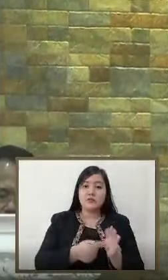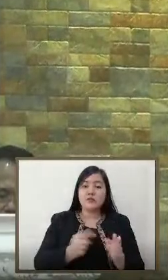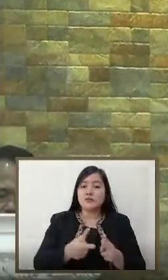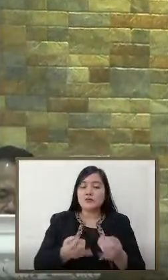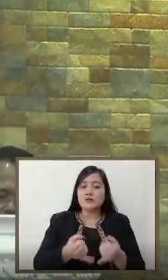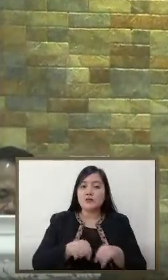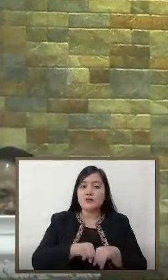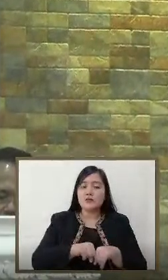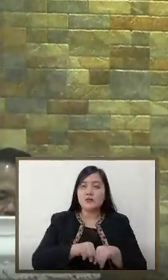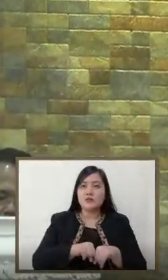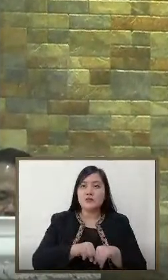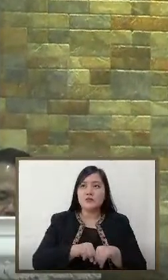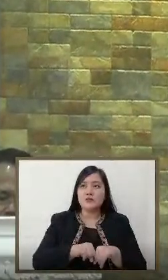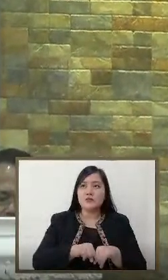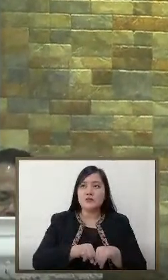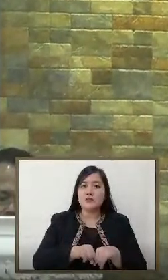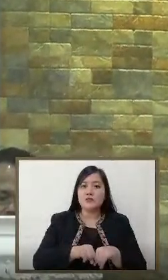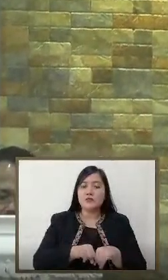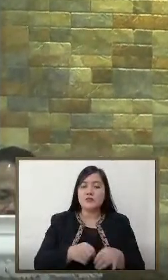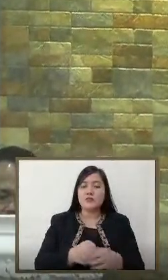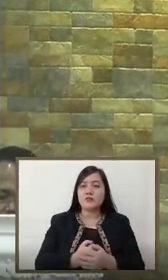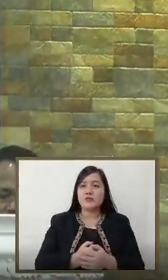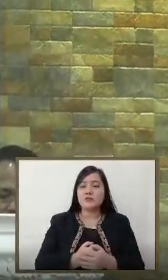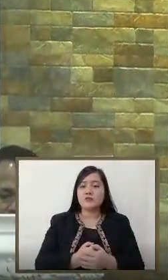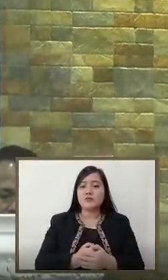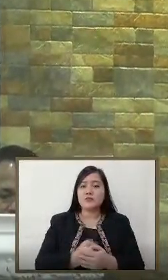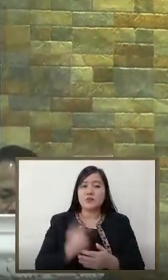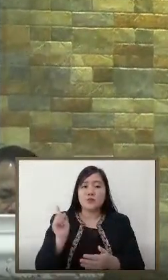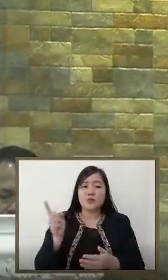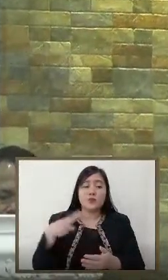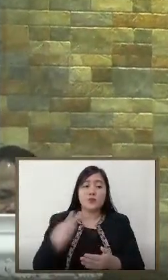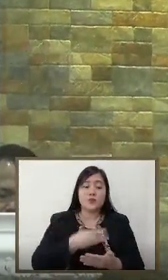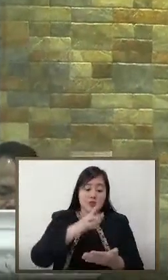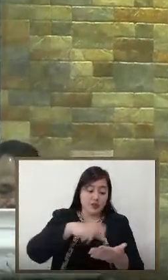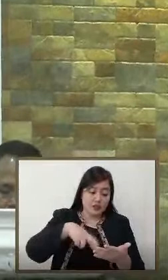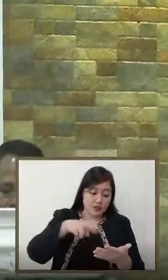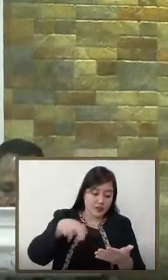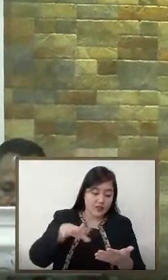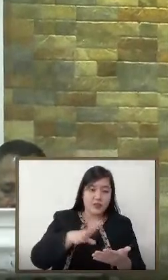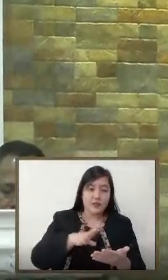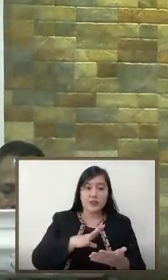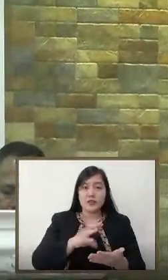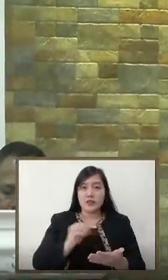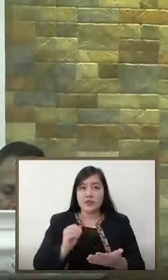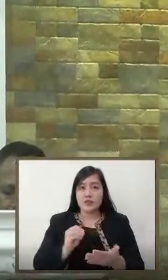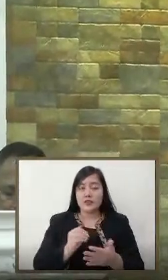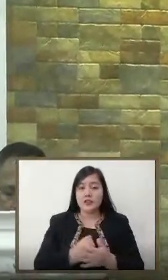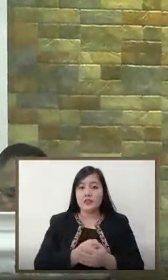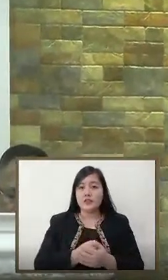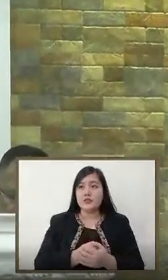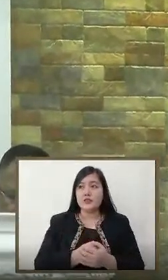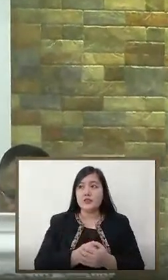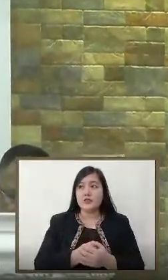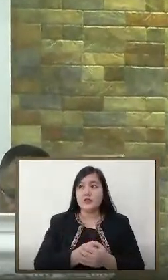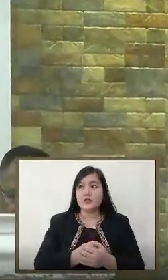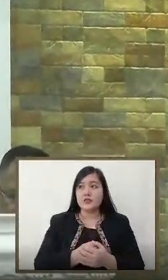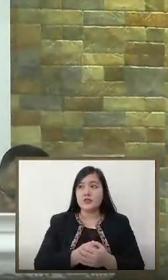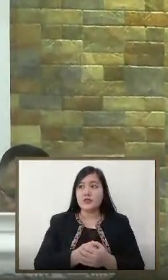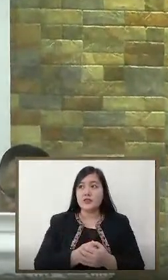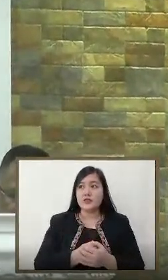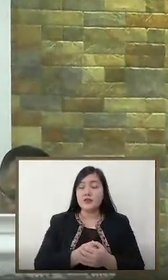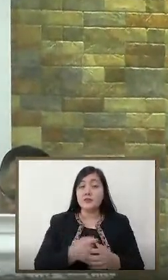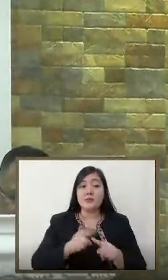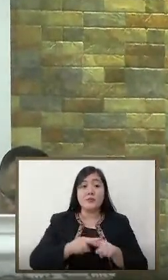ating pong palaging binabasa at narinig. Pero nakakalungkot ngayon, sa bawat Kristiyano ngayong gabi, ito yung problema.